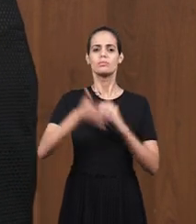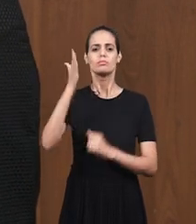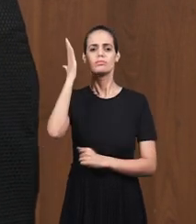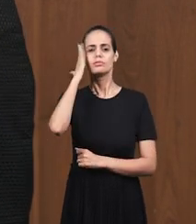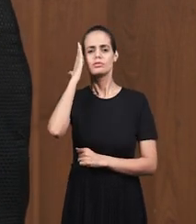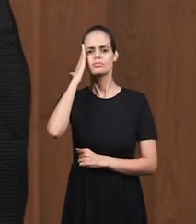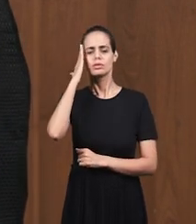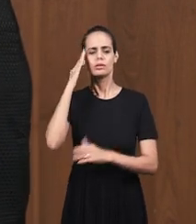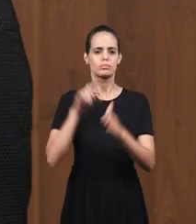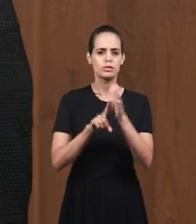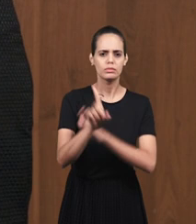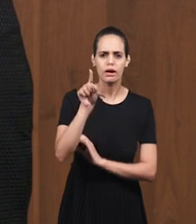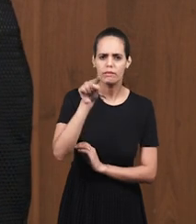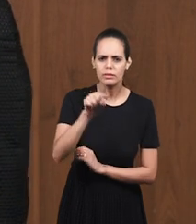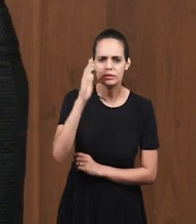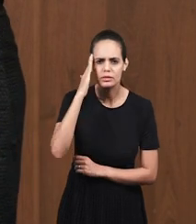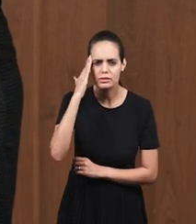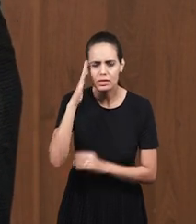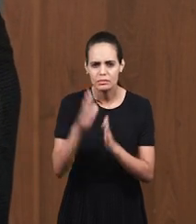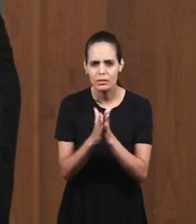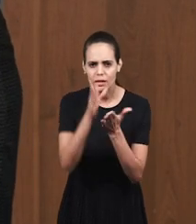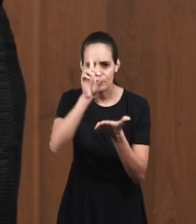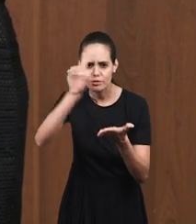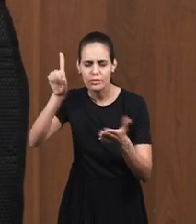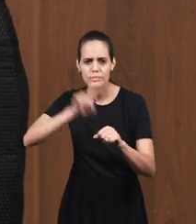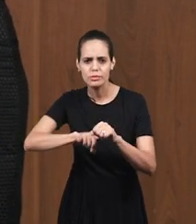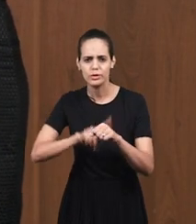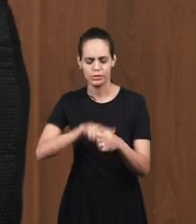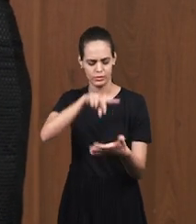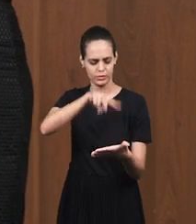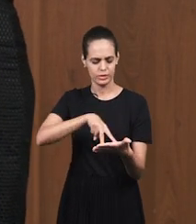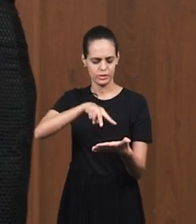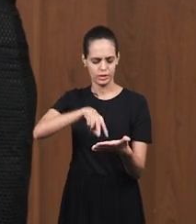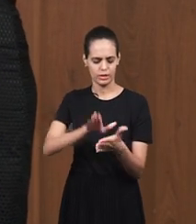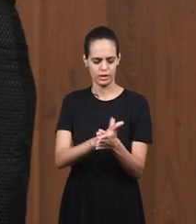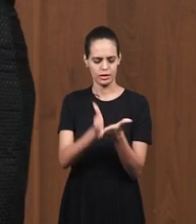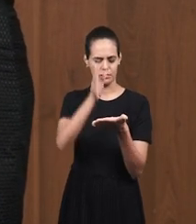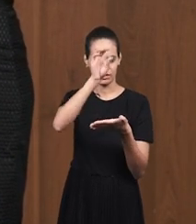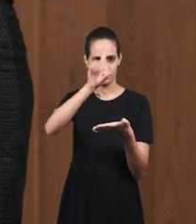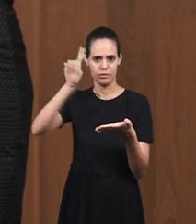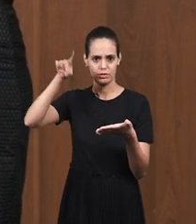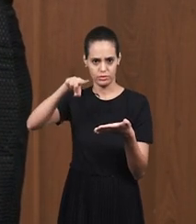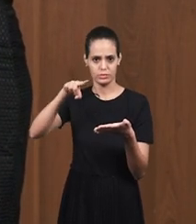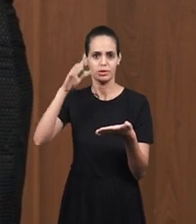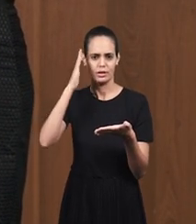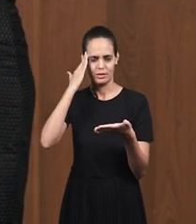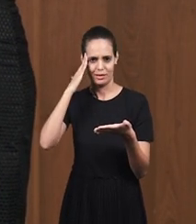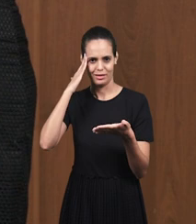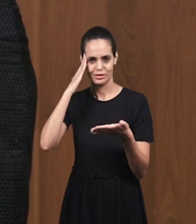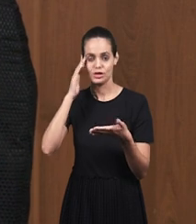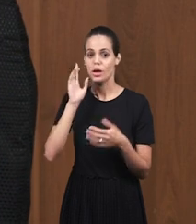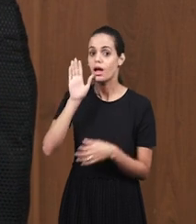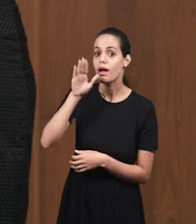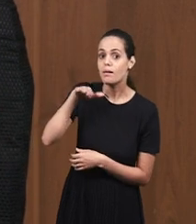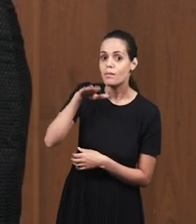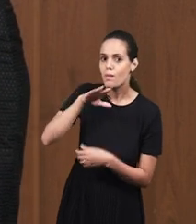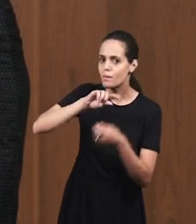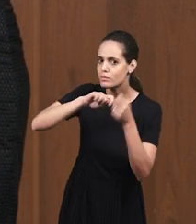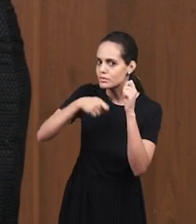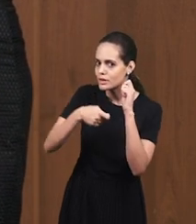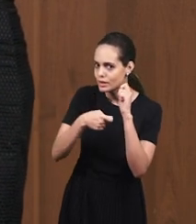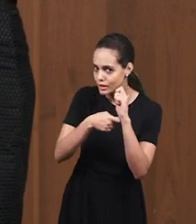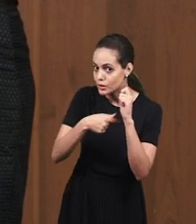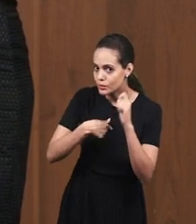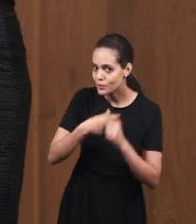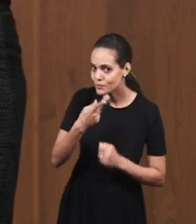compréhension. Je voulais demander, vous comprenez la parole de Dieu quand vous la lisez? Regardez bien le